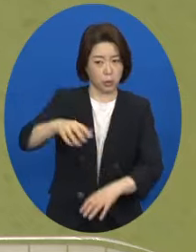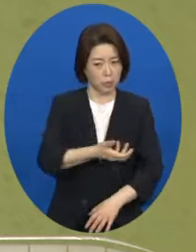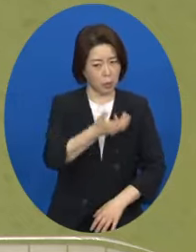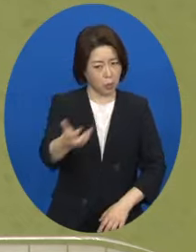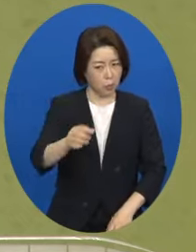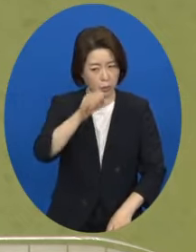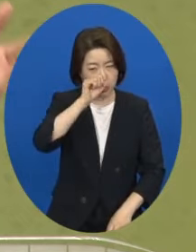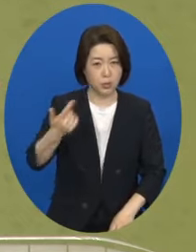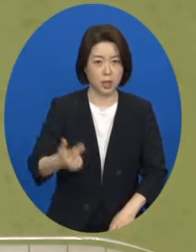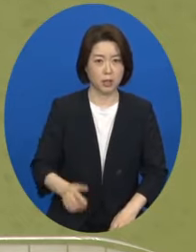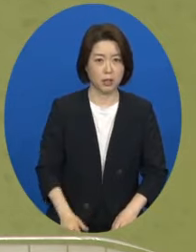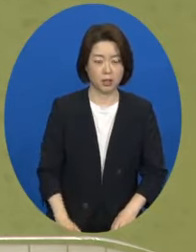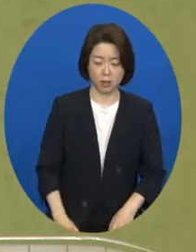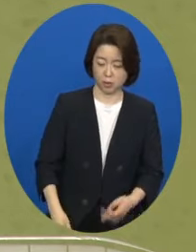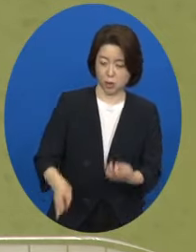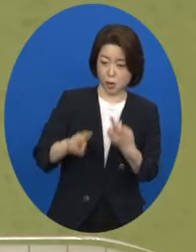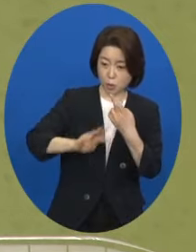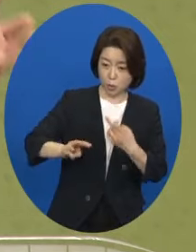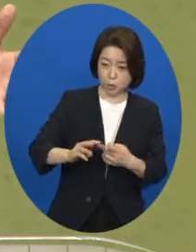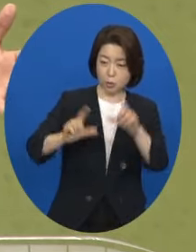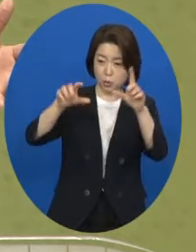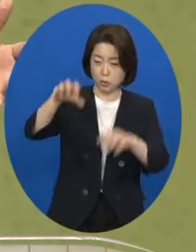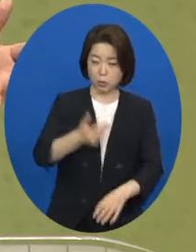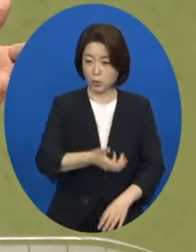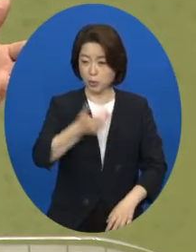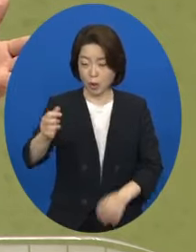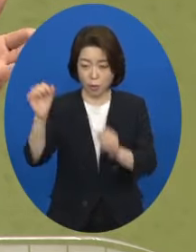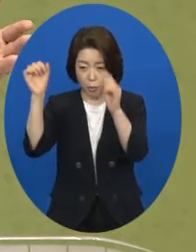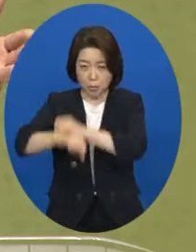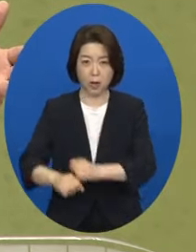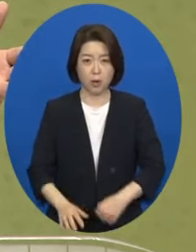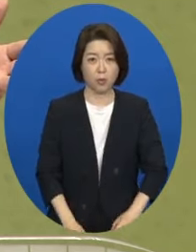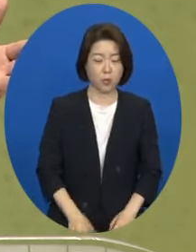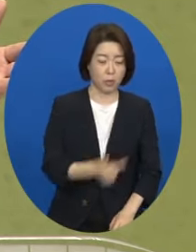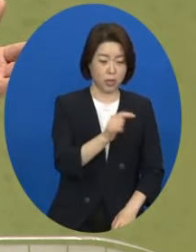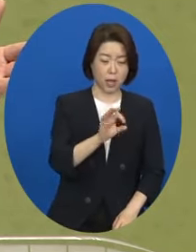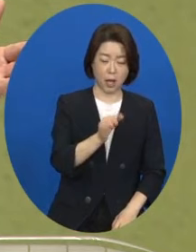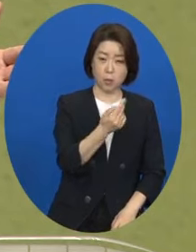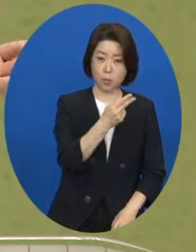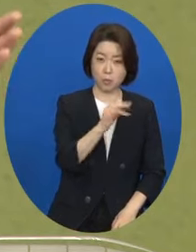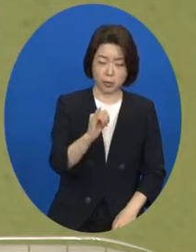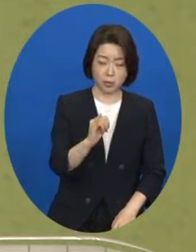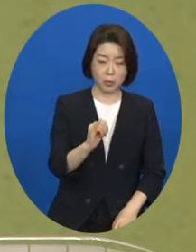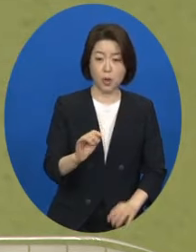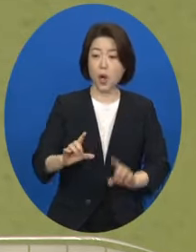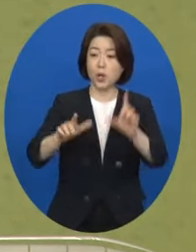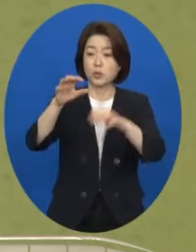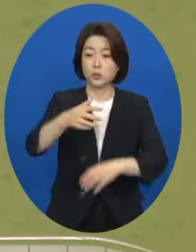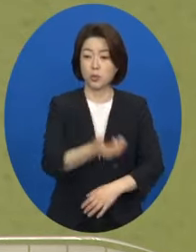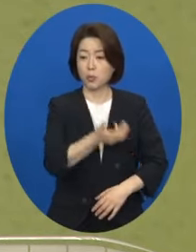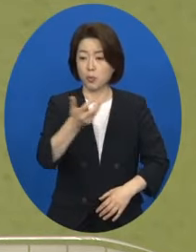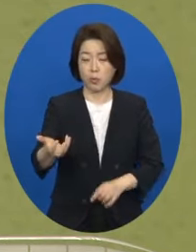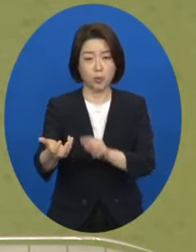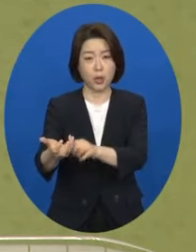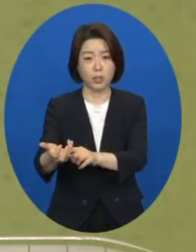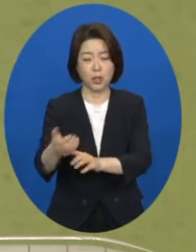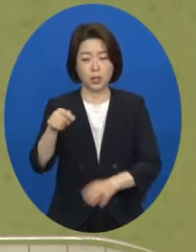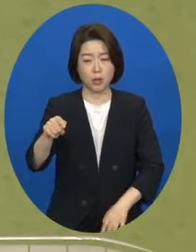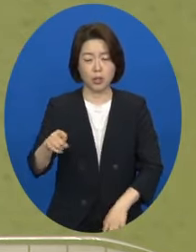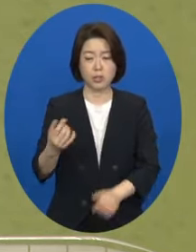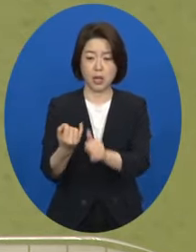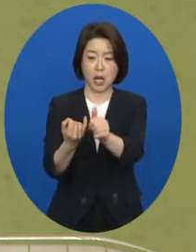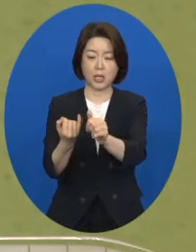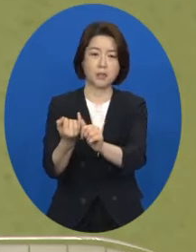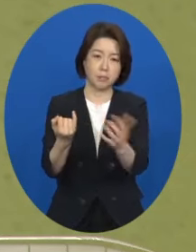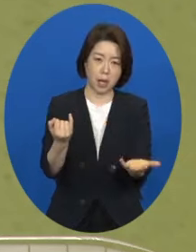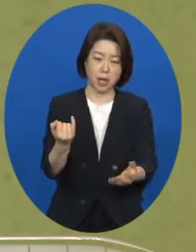자꾸 롯도 동편을 갔다가 망하고 지금 여기도 모압으로 갔다가 최악의 결정이었어요. 거기서 남편이 죽어요. 두 아들